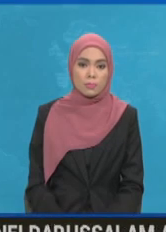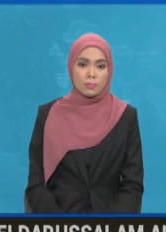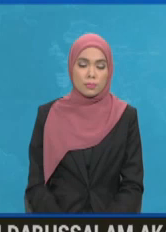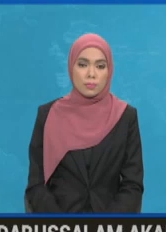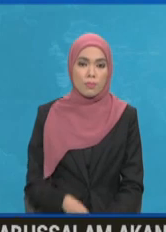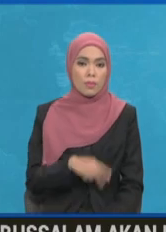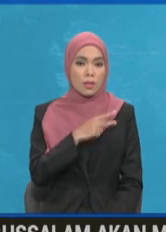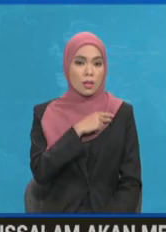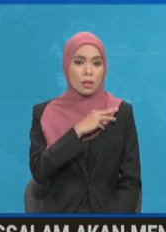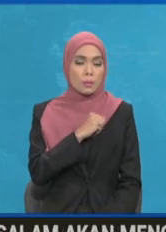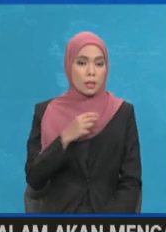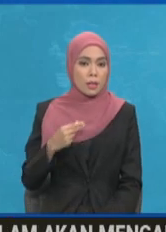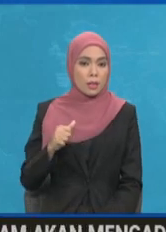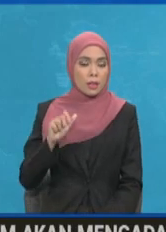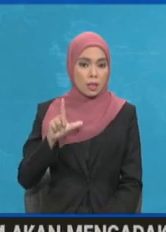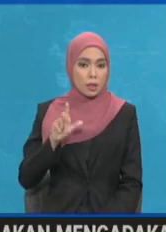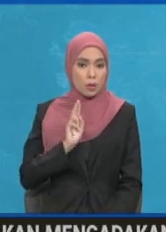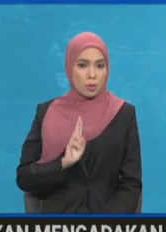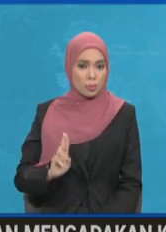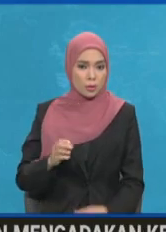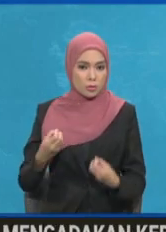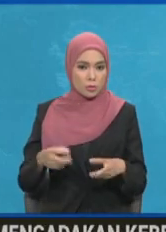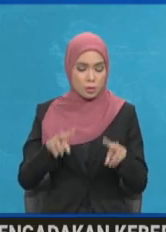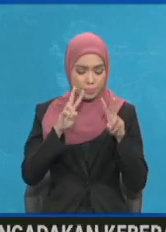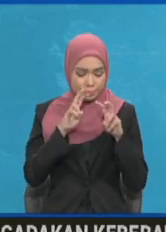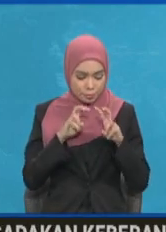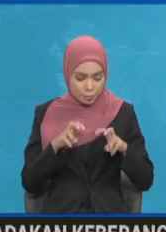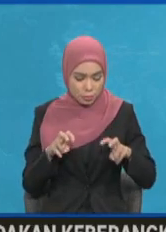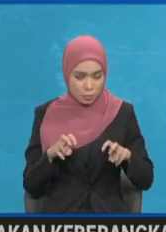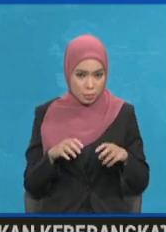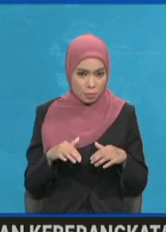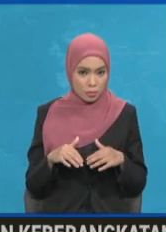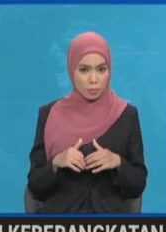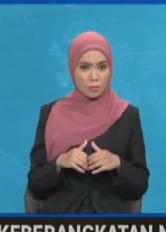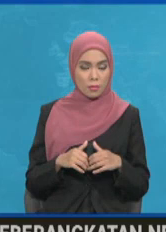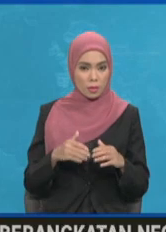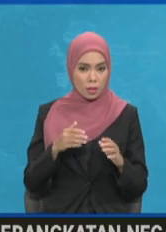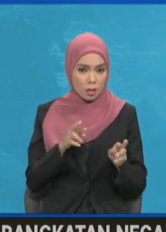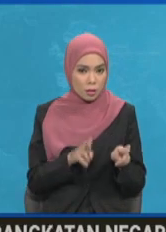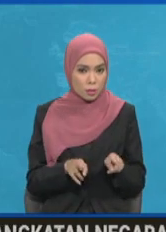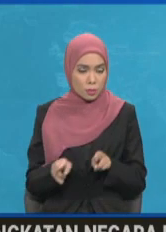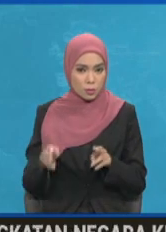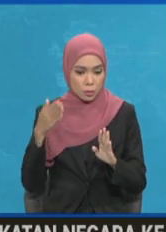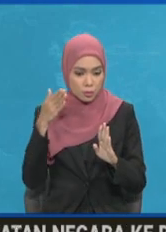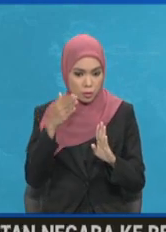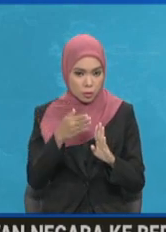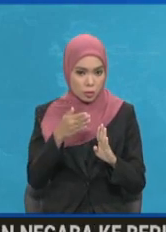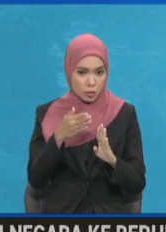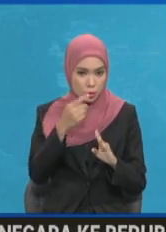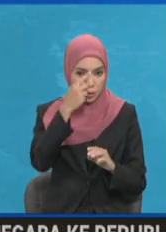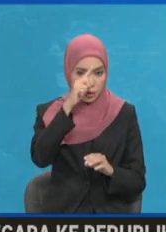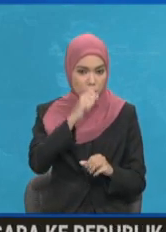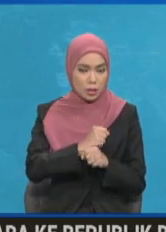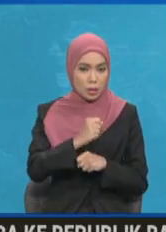Kementerian hal ihwal utama telah meneliti semula keberkenan orang jangan strategiknya pada pertengahan pegal